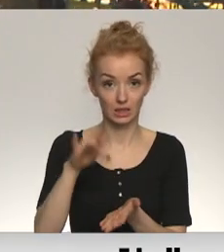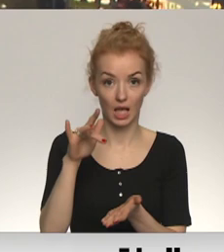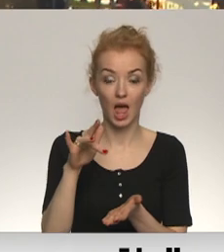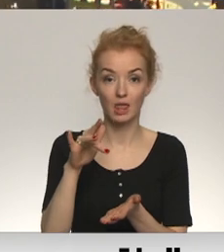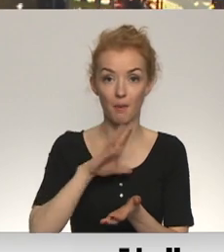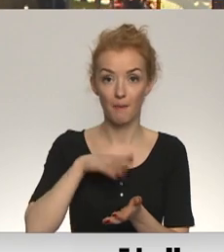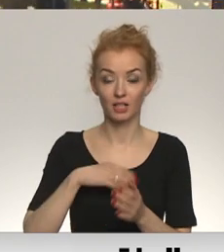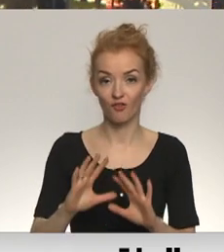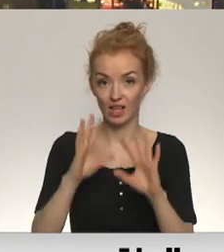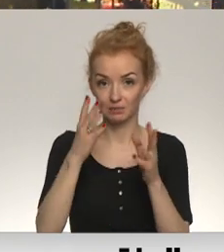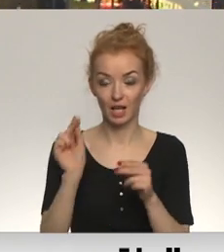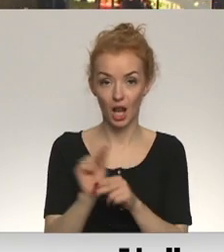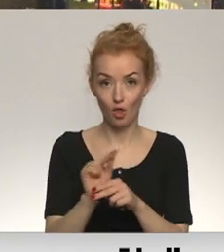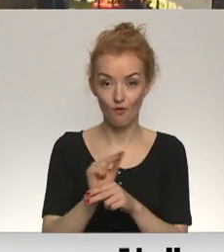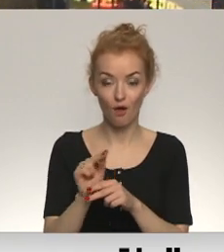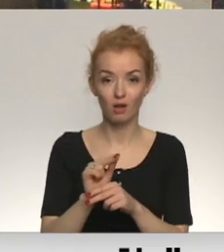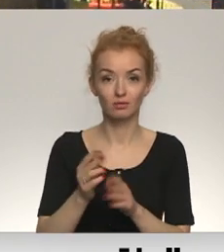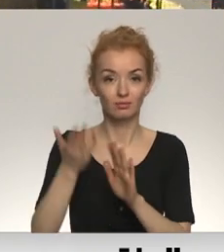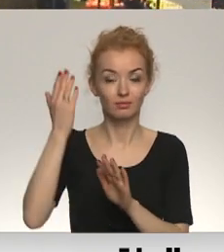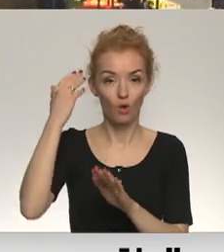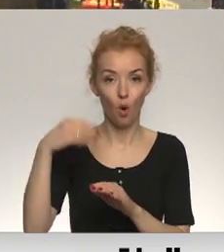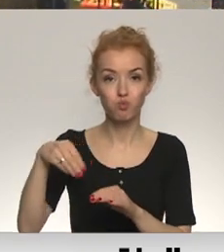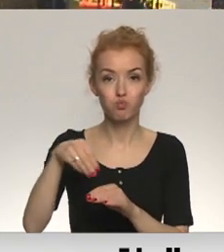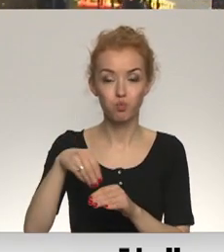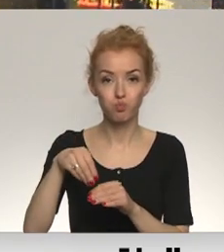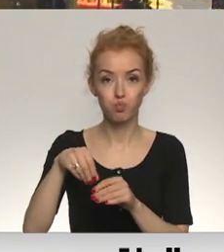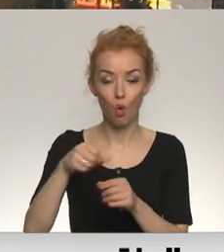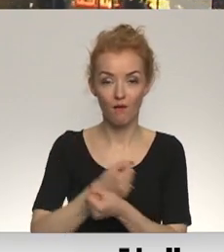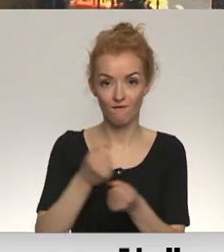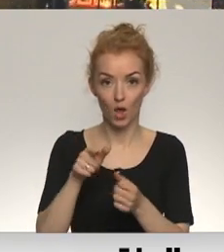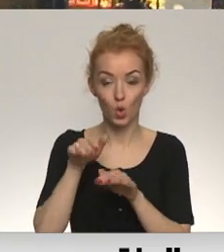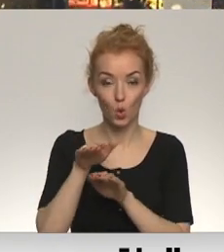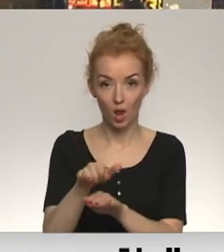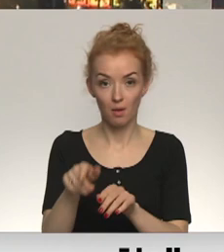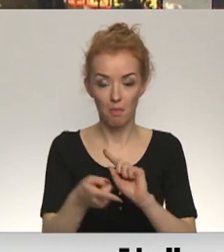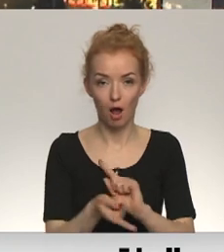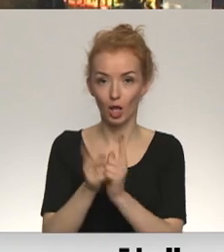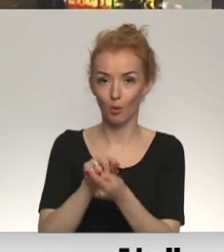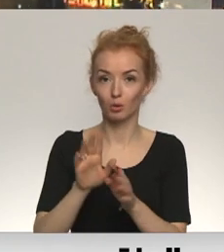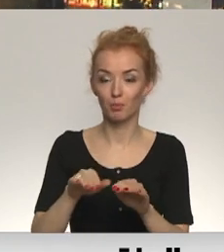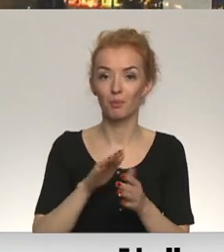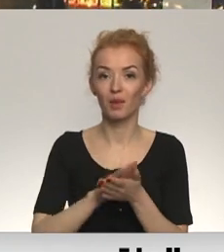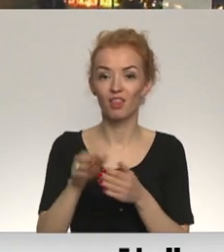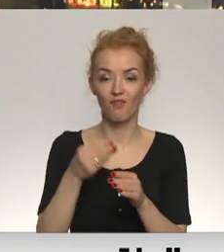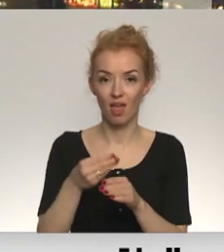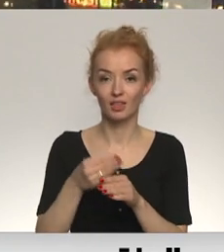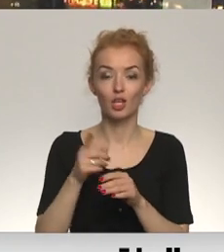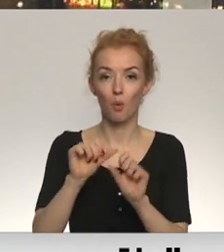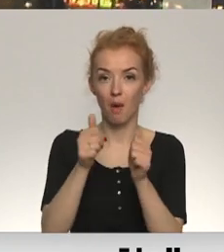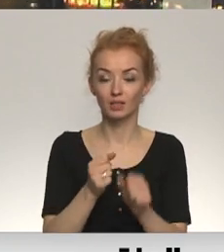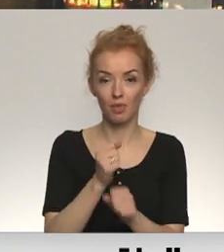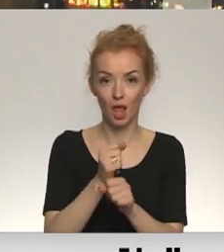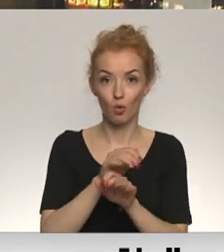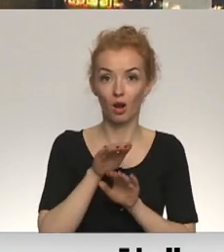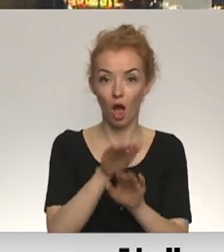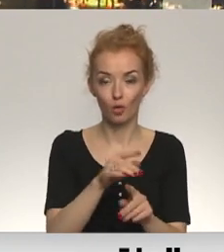Pēc veiksmīgas renovācijas kādreizējā pulvera noliktava pārtapusi par pilnvērtīgu mākslas darbu krātuvi un